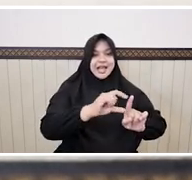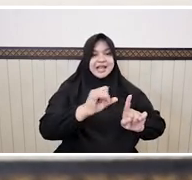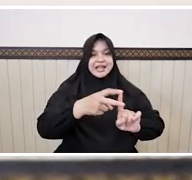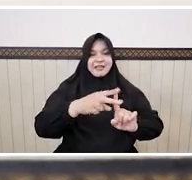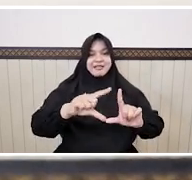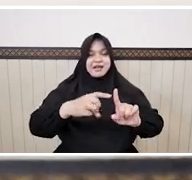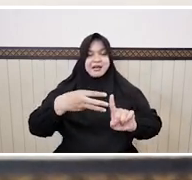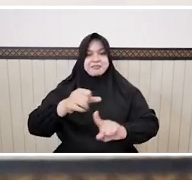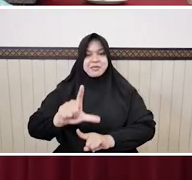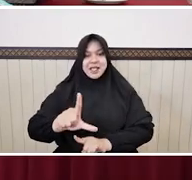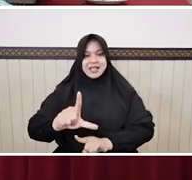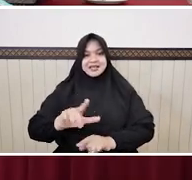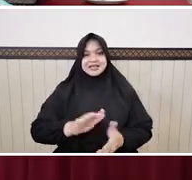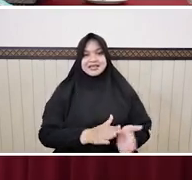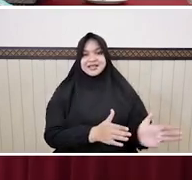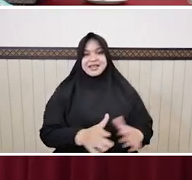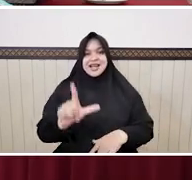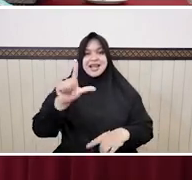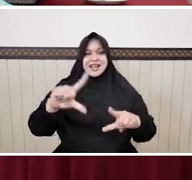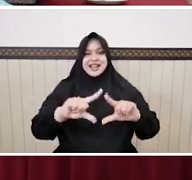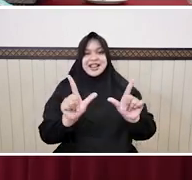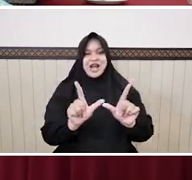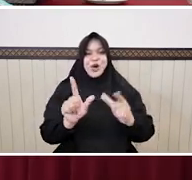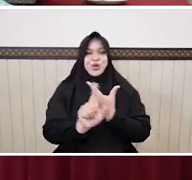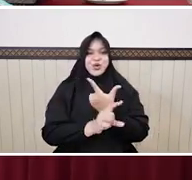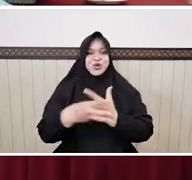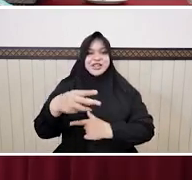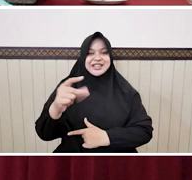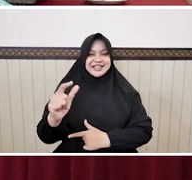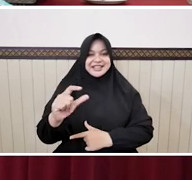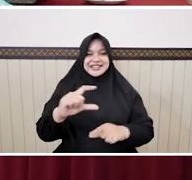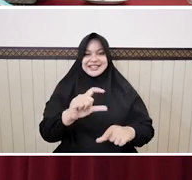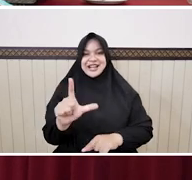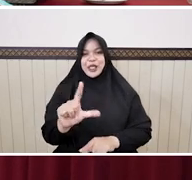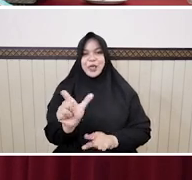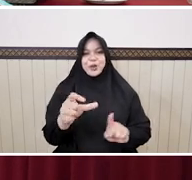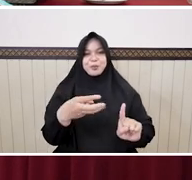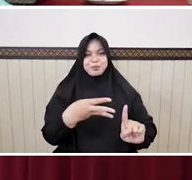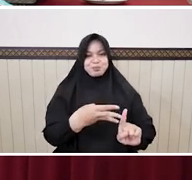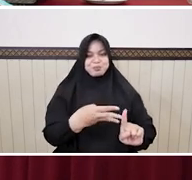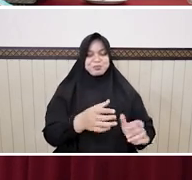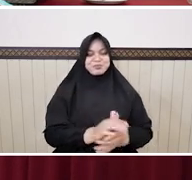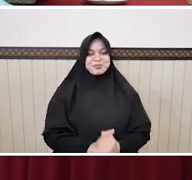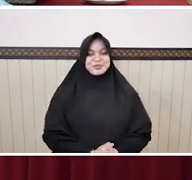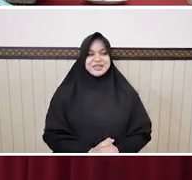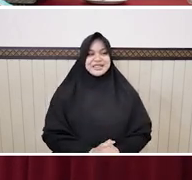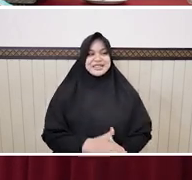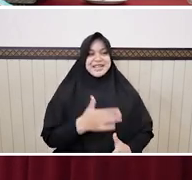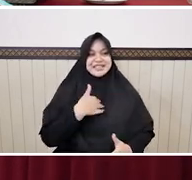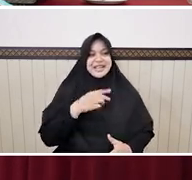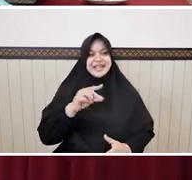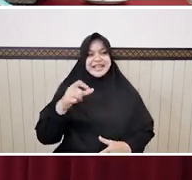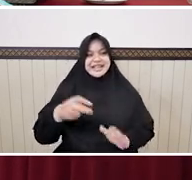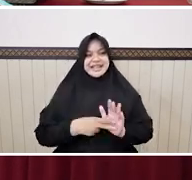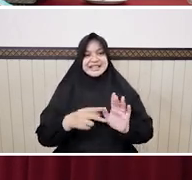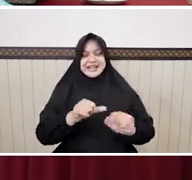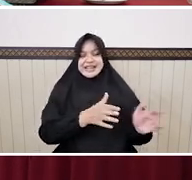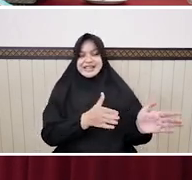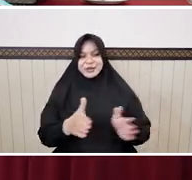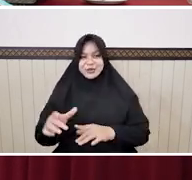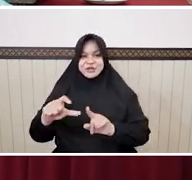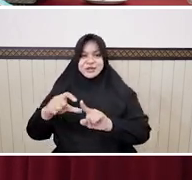lawyer ada saya disini Sherly sulendra dan kemudian saya Advan eryansyah